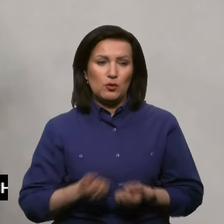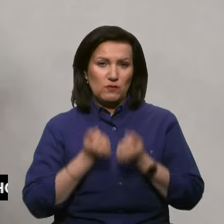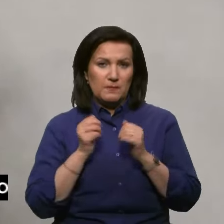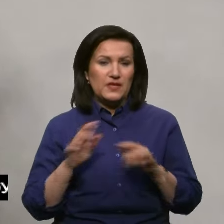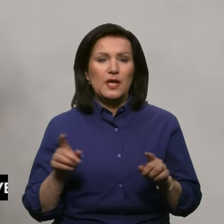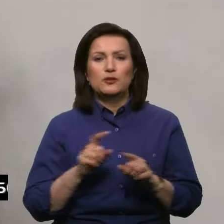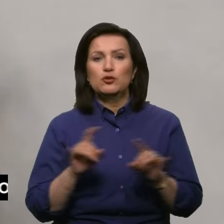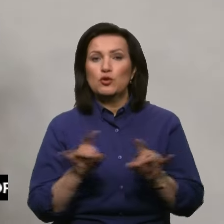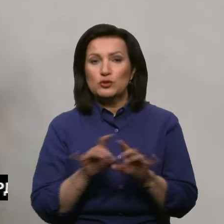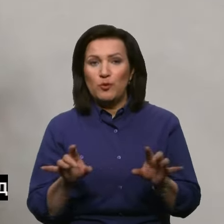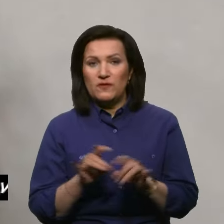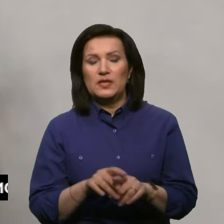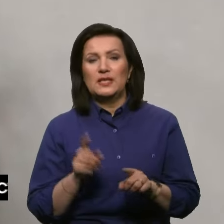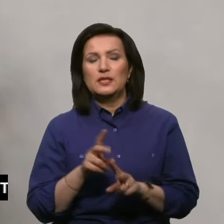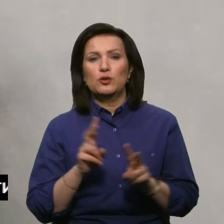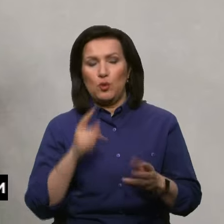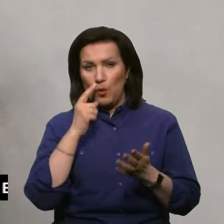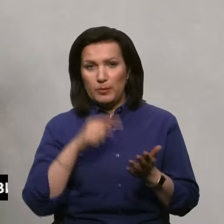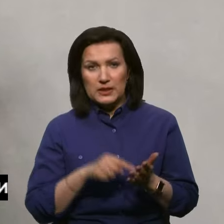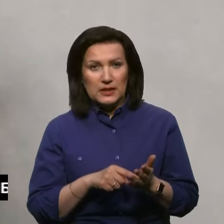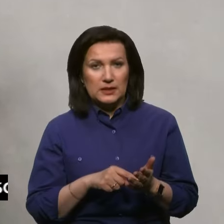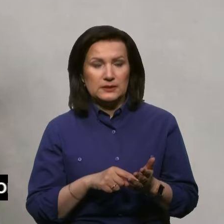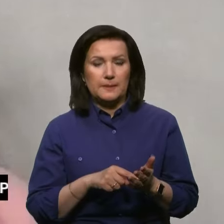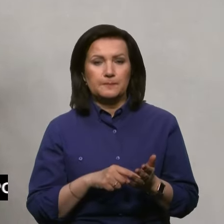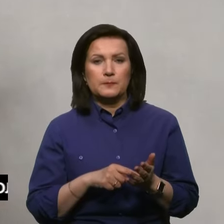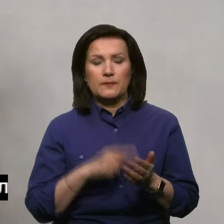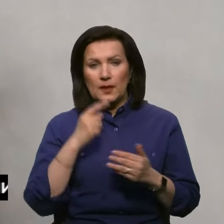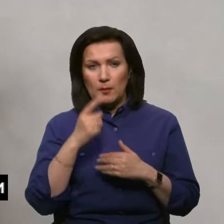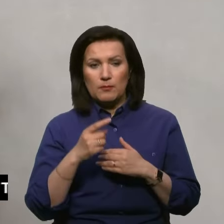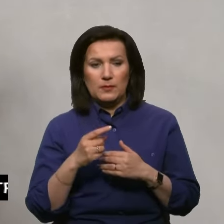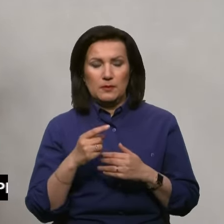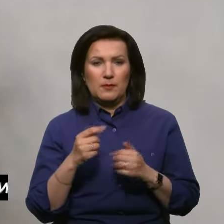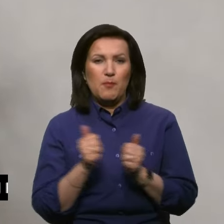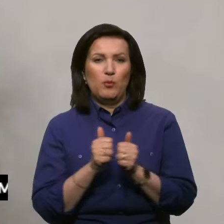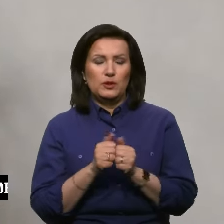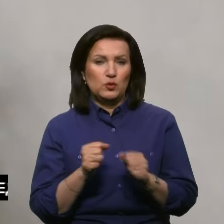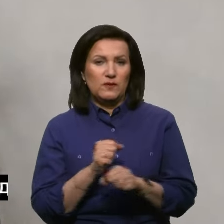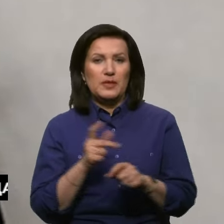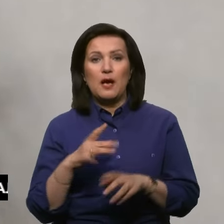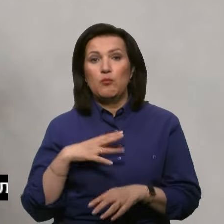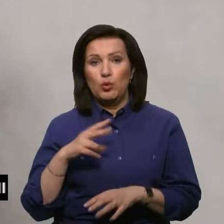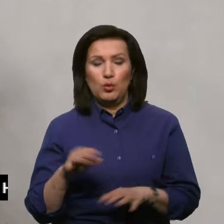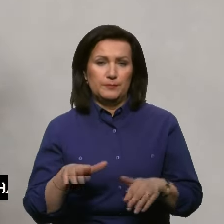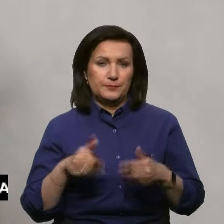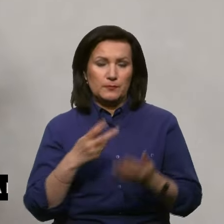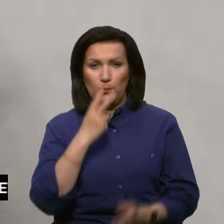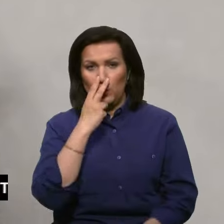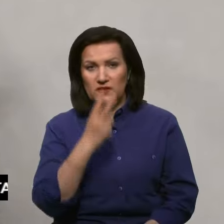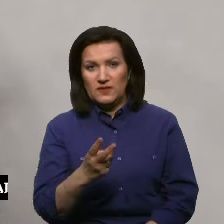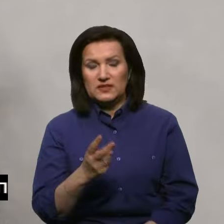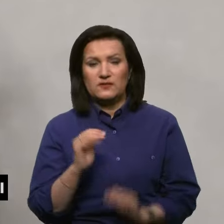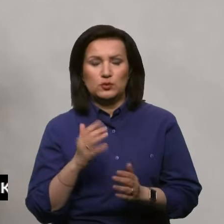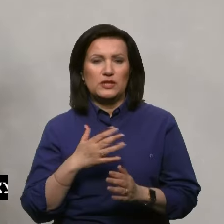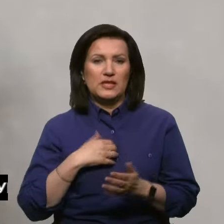і що розповідають ті, хто опинилися поблизу місць вибухів, як це було, я пропоную подивитися у